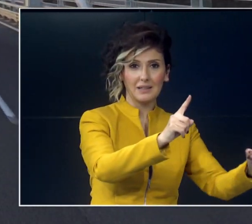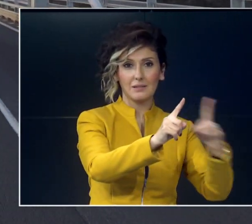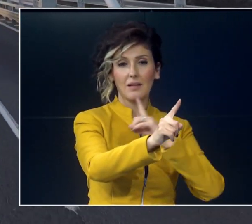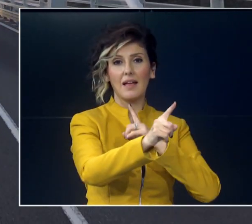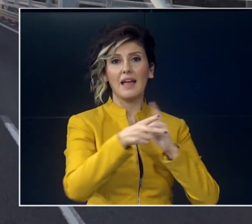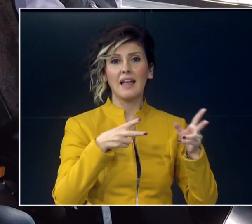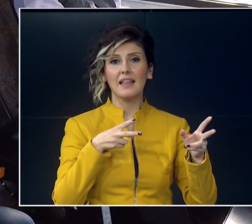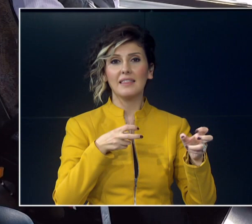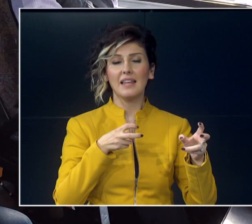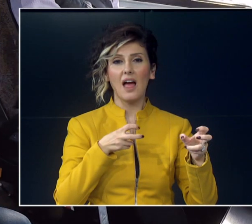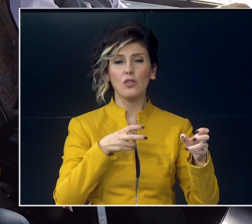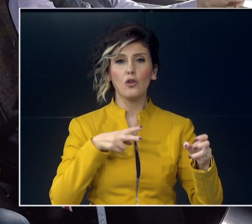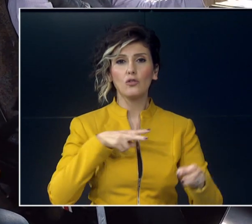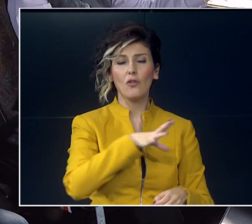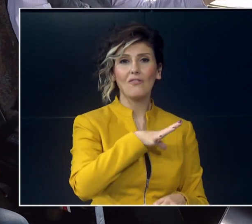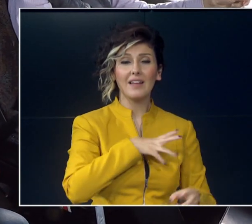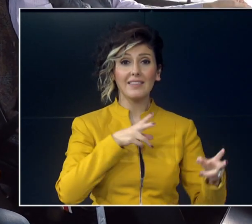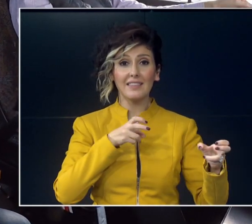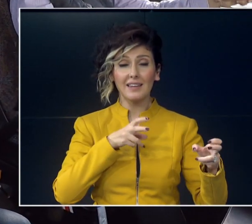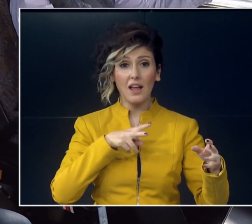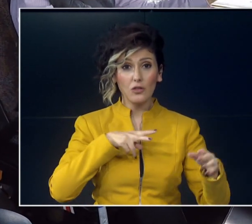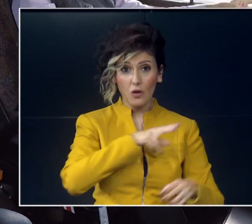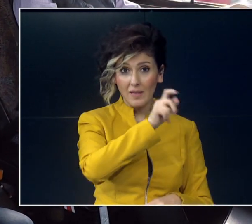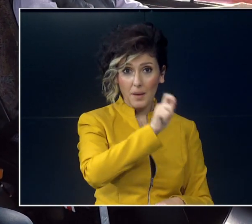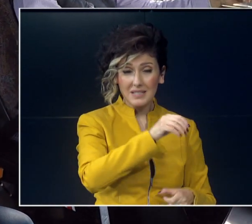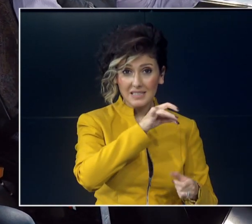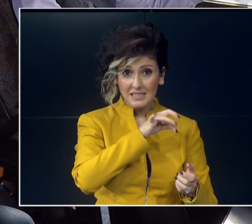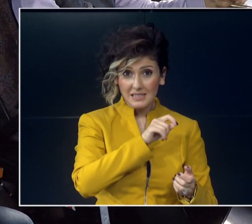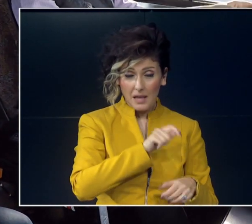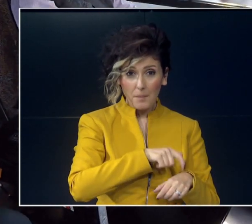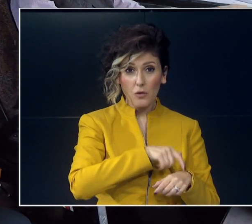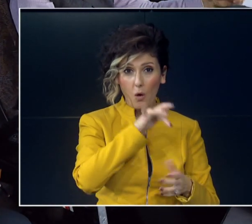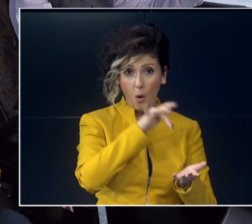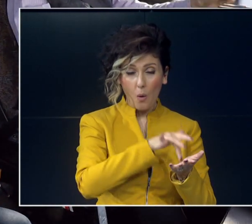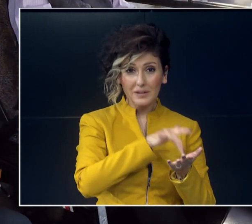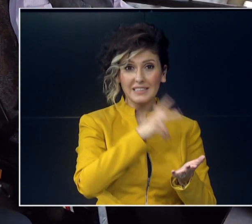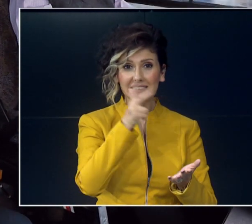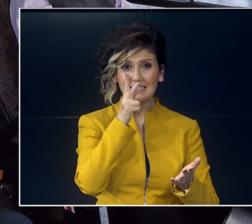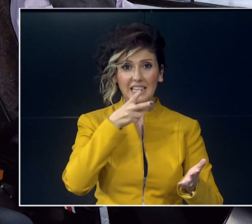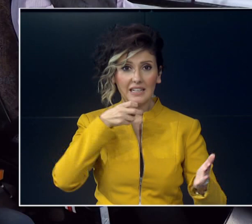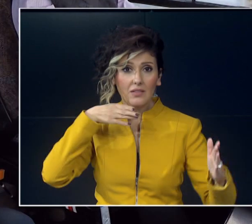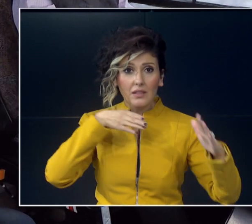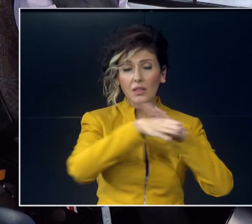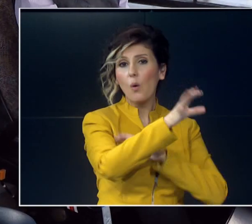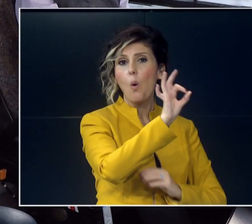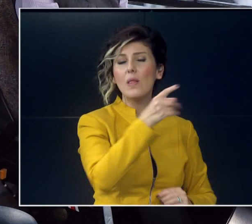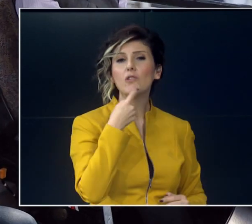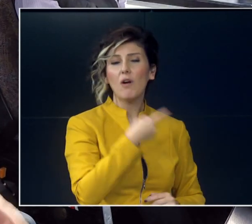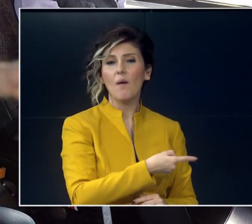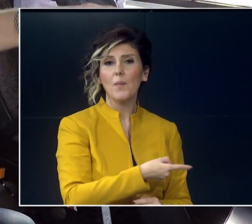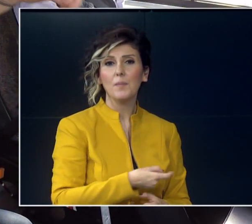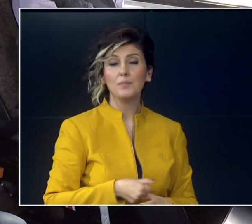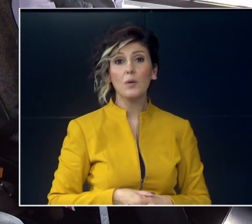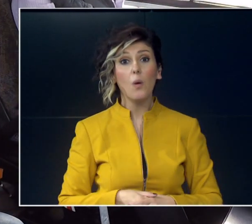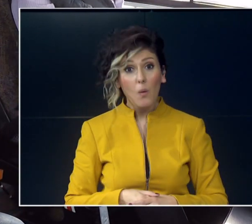var. Yani tren yolu yaptığımız zaman ortayı da hızlı tren geçecek.